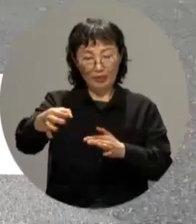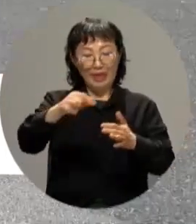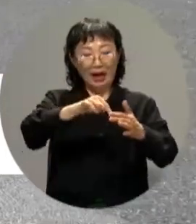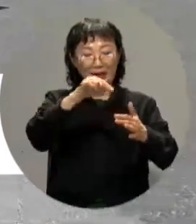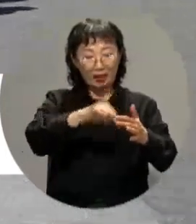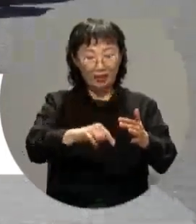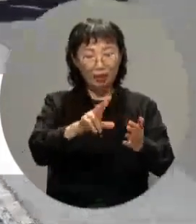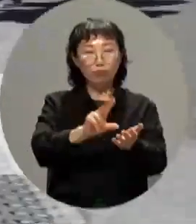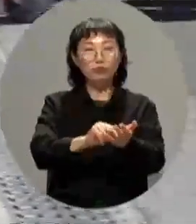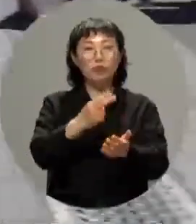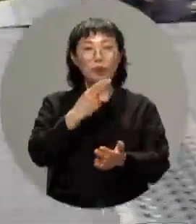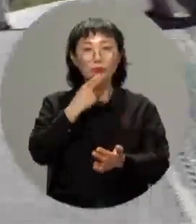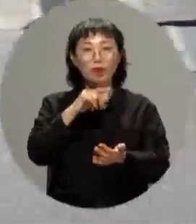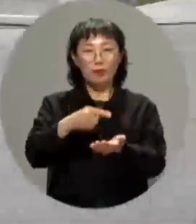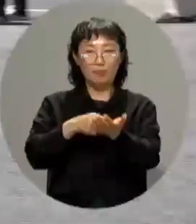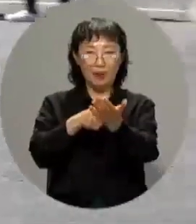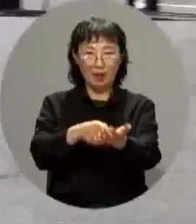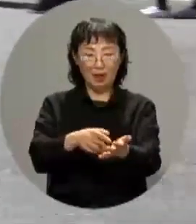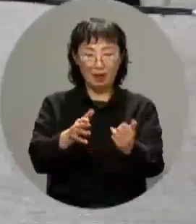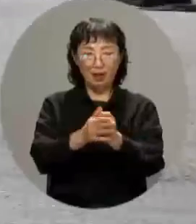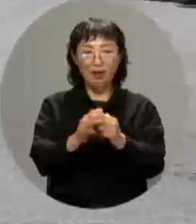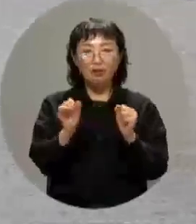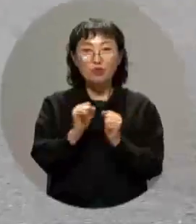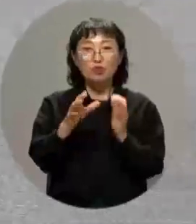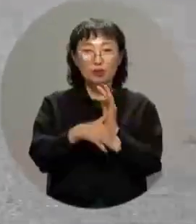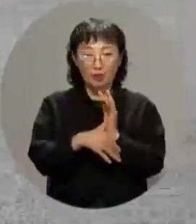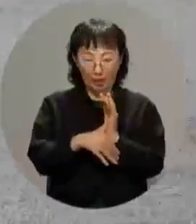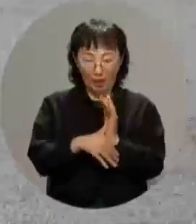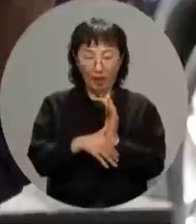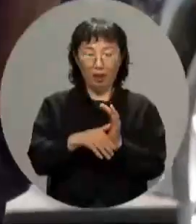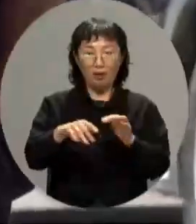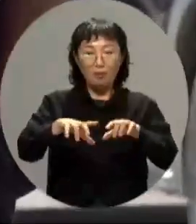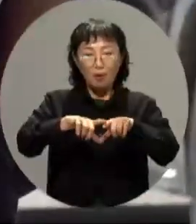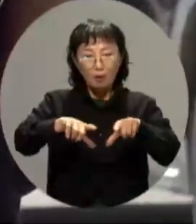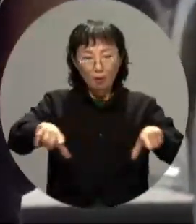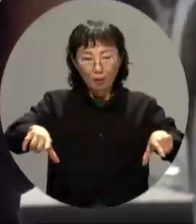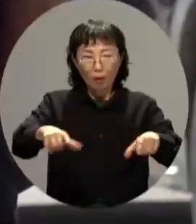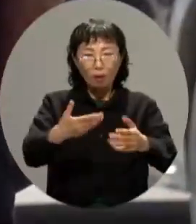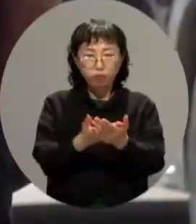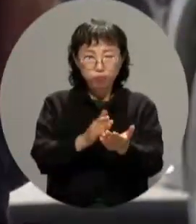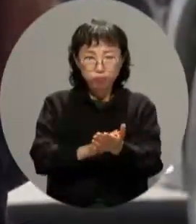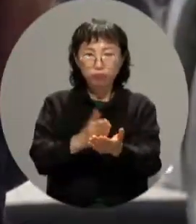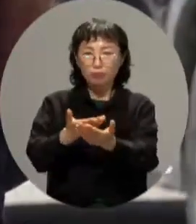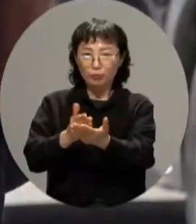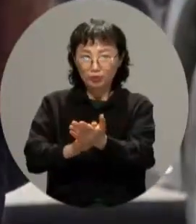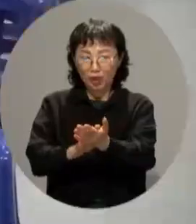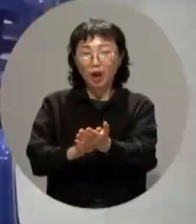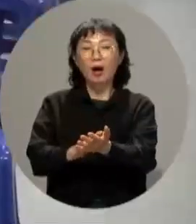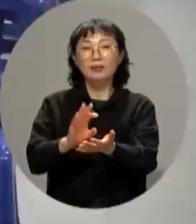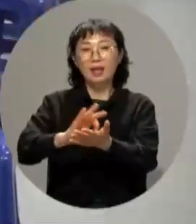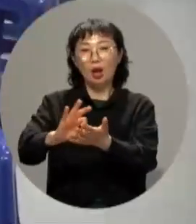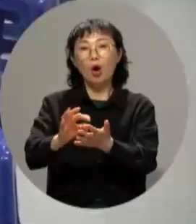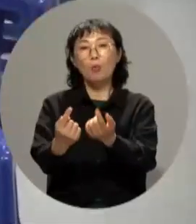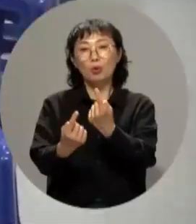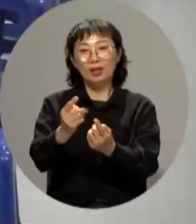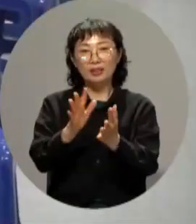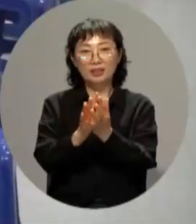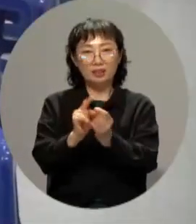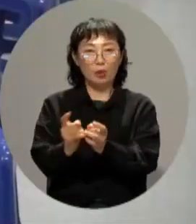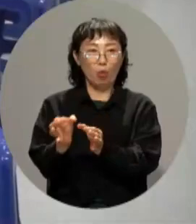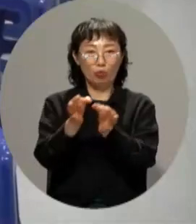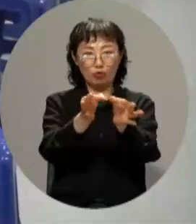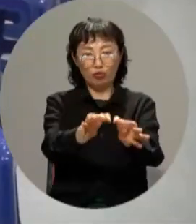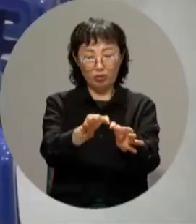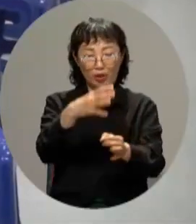입장. 겨울이면 관례적으로 진행하던 보도블럭 교체, 아스팔트 포장 같은 사업보다 직접 지급이